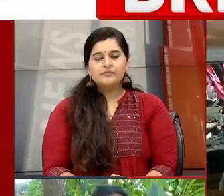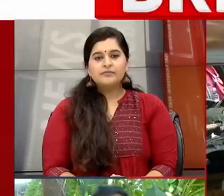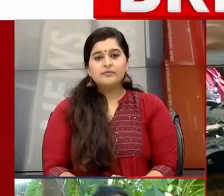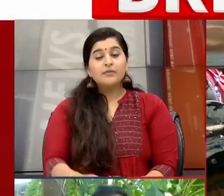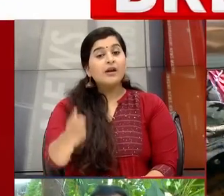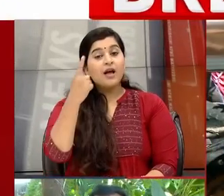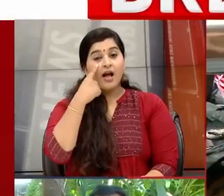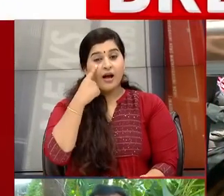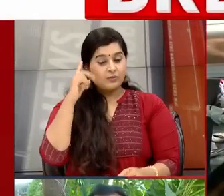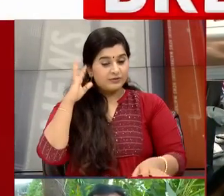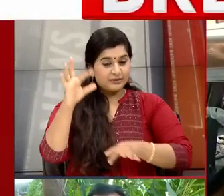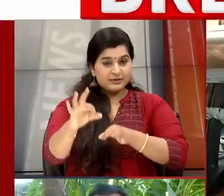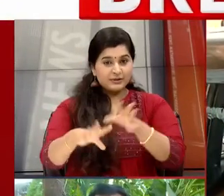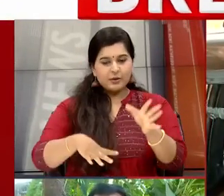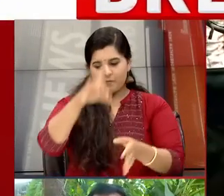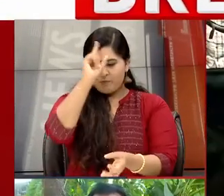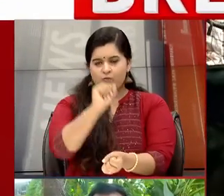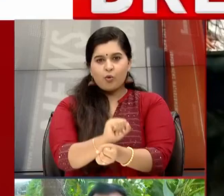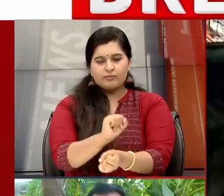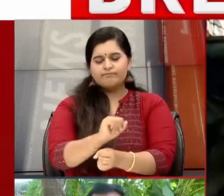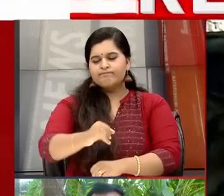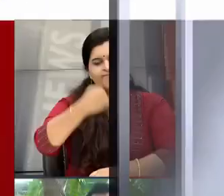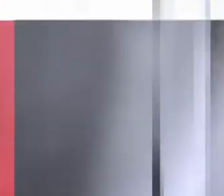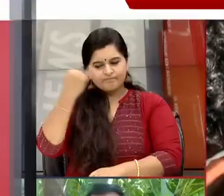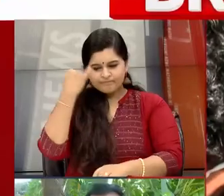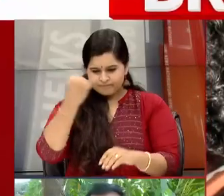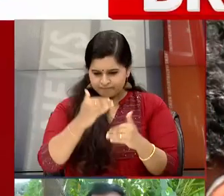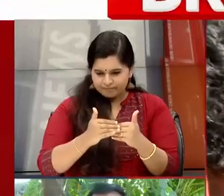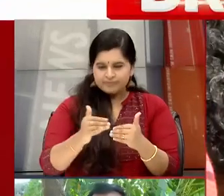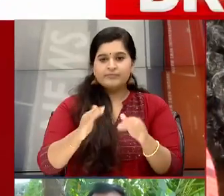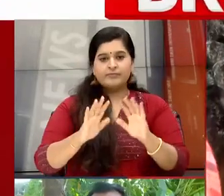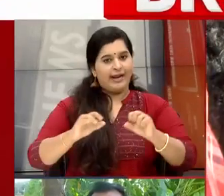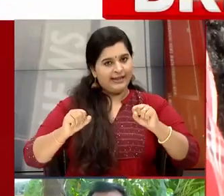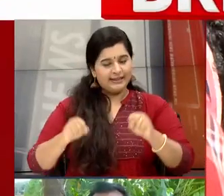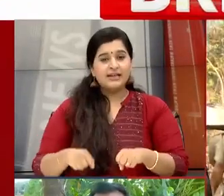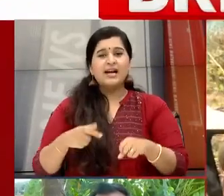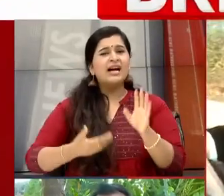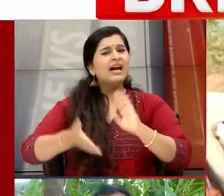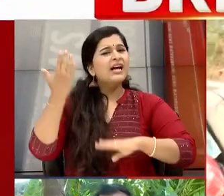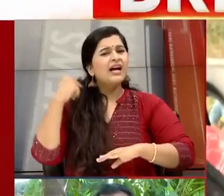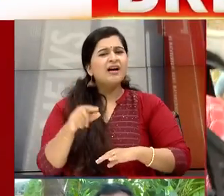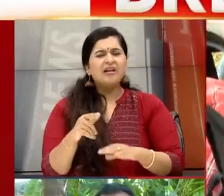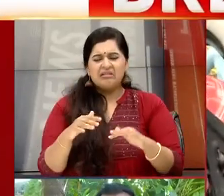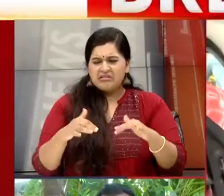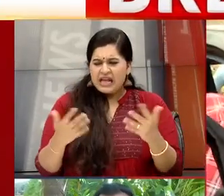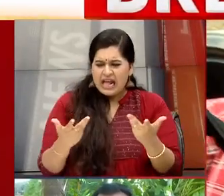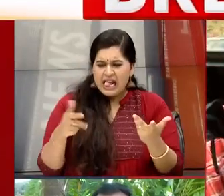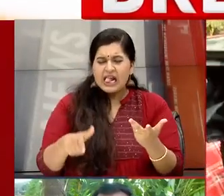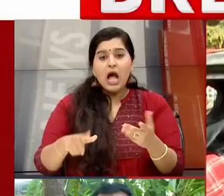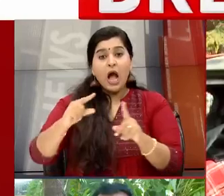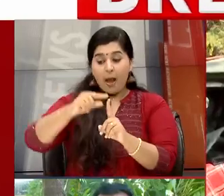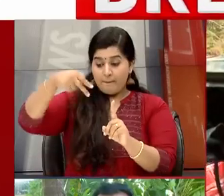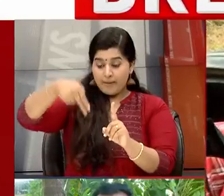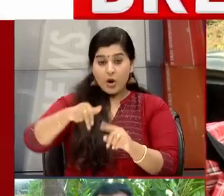കണ്ണൂർ സിറ്റി പോലീസാണ് ഇത് സംബന്ധിച്ച് അന്വേഷണം നടത്തുന്നത്. അവർ അന്വേഷണം നടത്തുന്നുണ്ട്. പക്ഷേ അവരെ നേരത്തെ ഇവരേതെങ്കിലും പെട്രോൾ പമ്പിൽ നിന്ന് കുപ്പിയിൽ